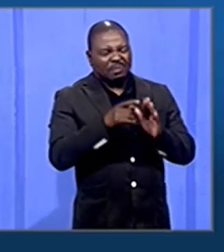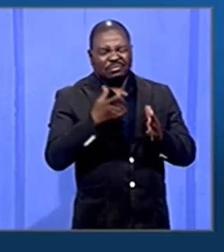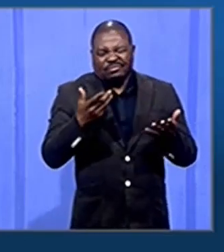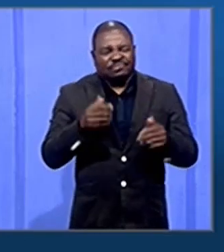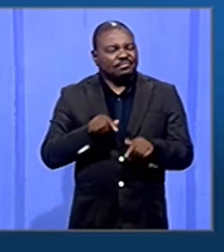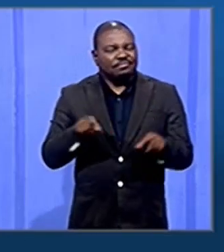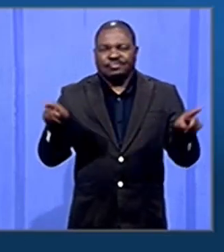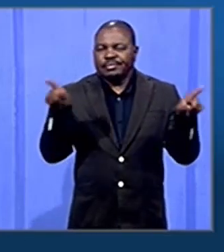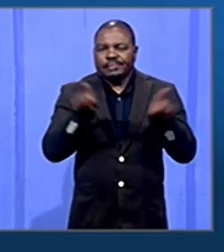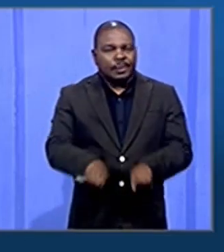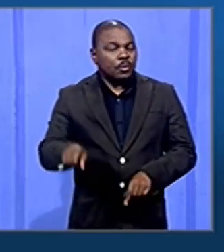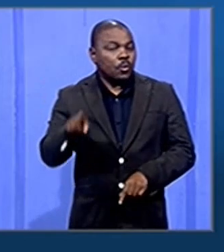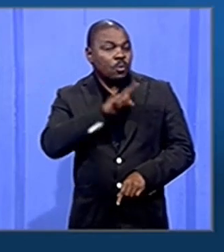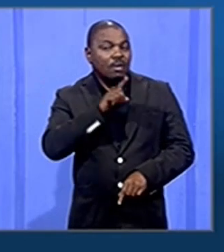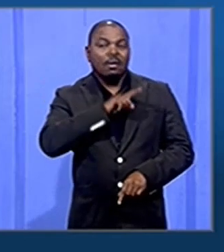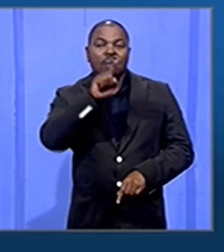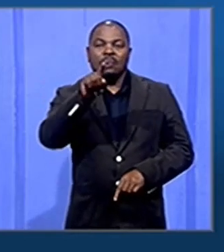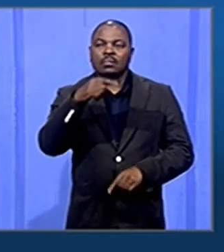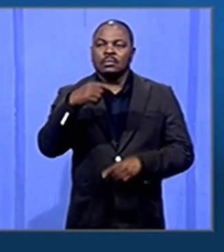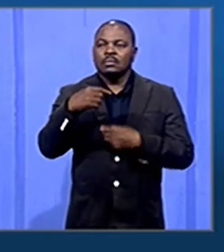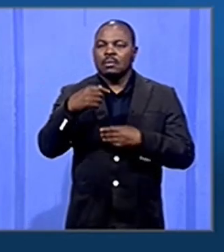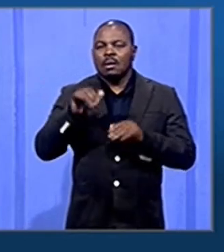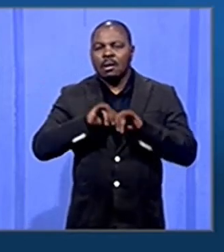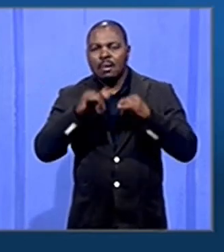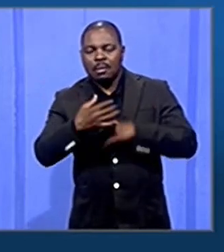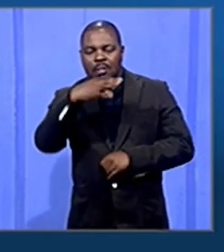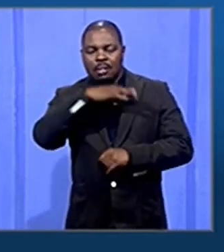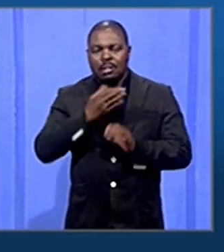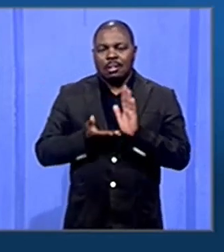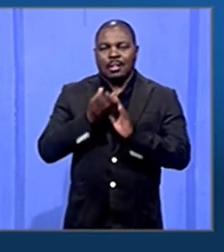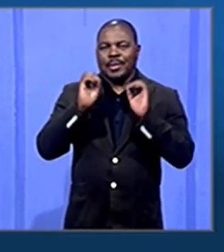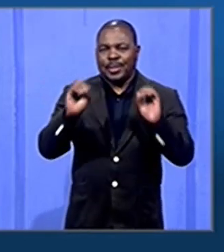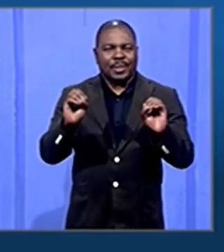beng mošomo ga ba oketše megolo ya bašomi.